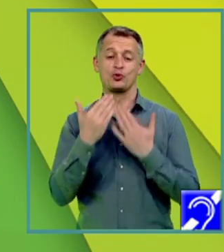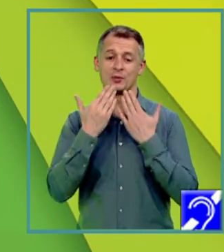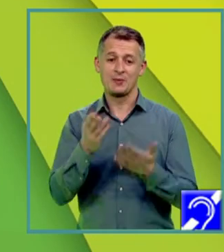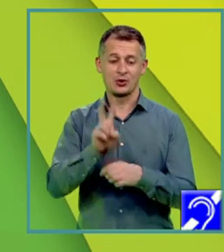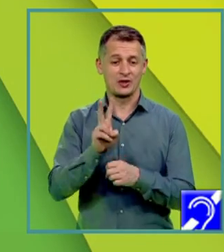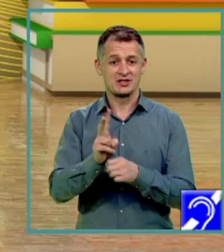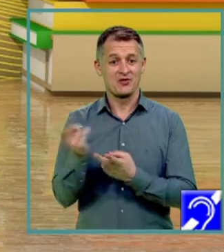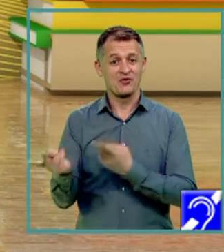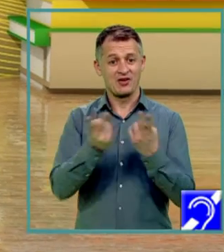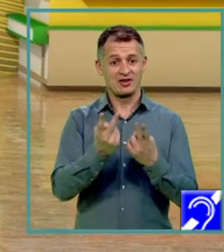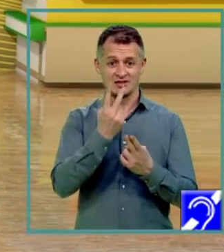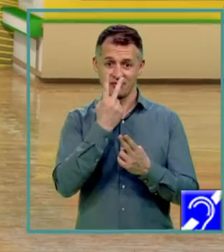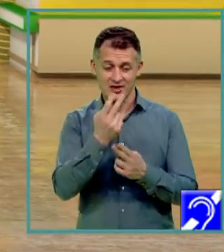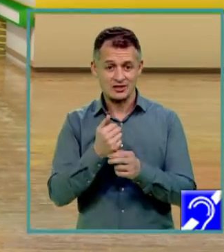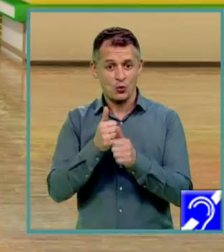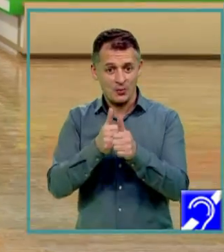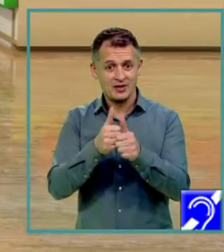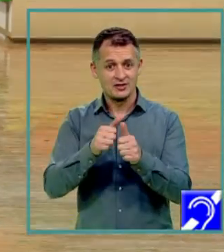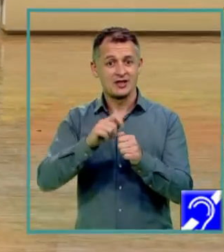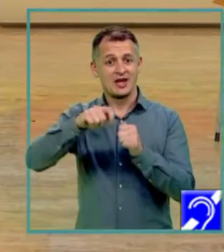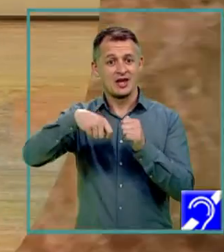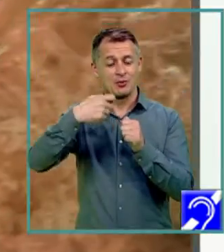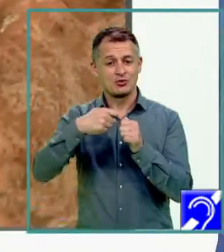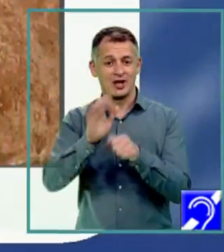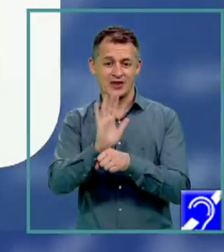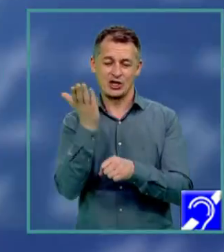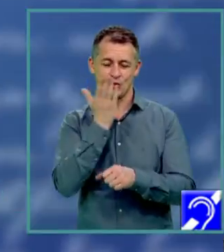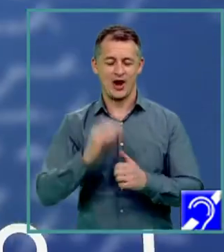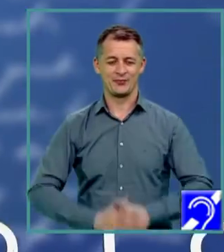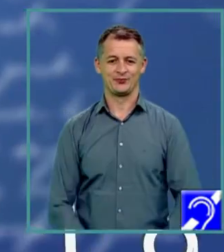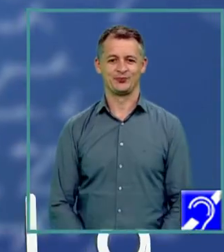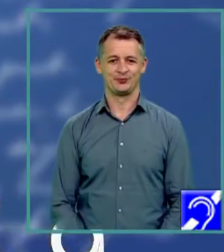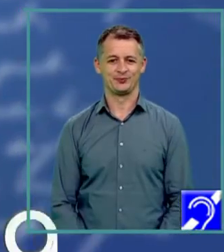vă invit să urmăriți emisiunile telescoape la